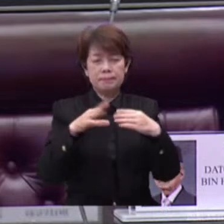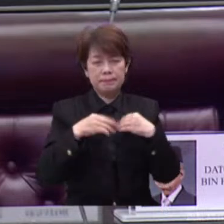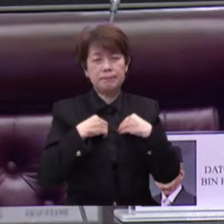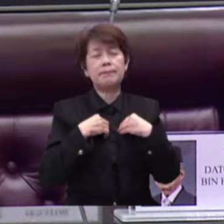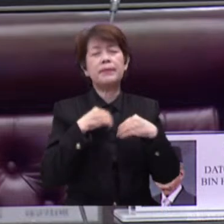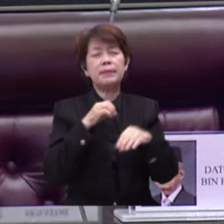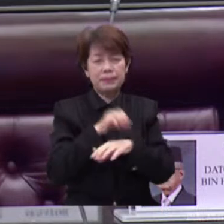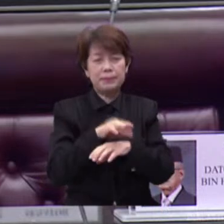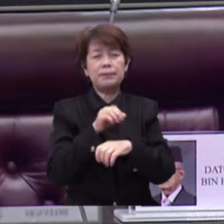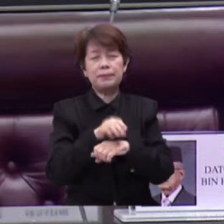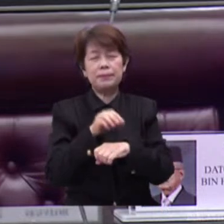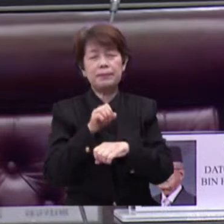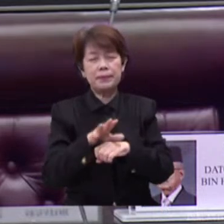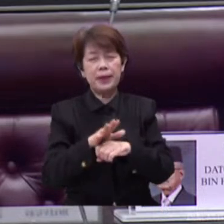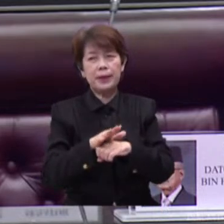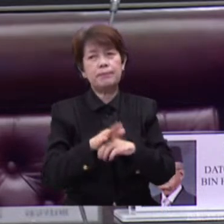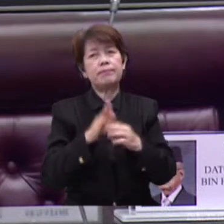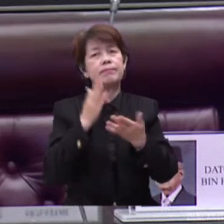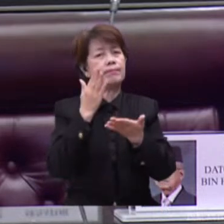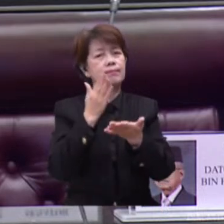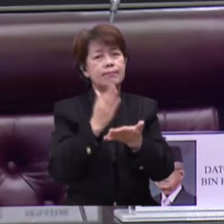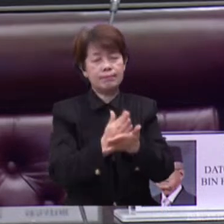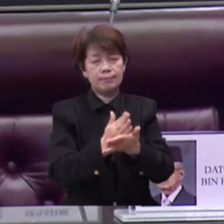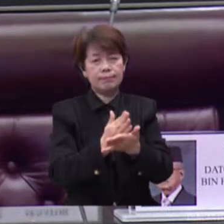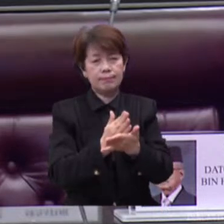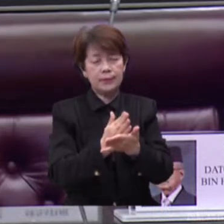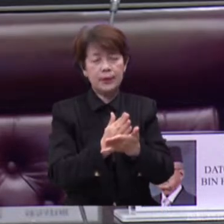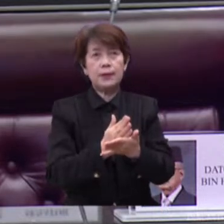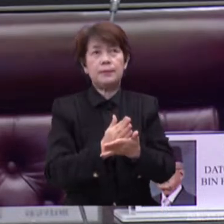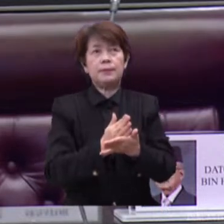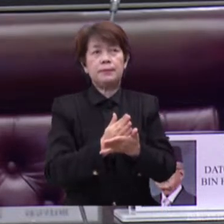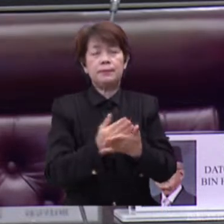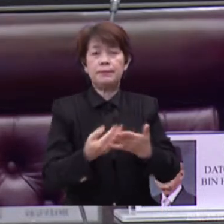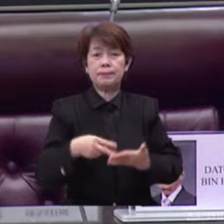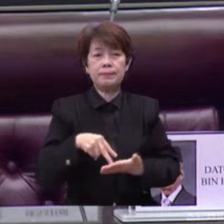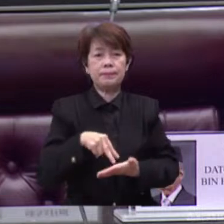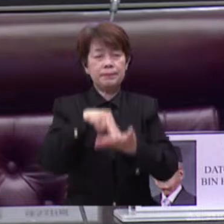keputusan menarik baik untuk bunuh diri dan dia menjadi seorang namun